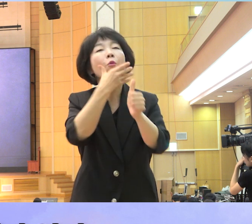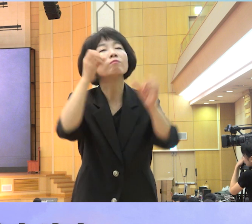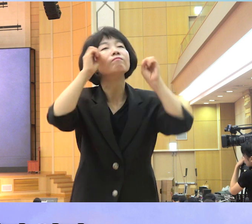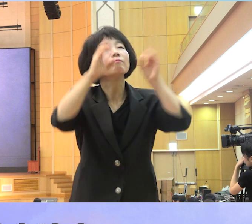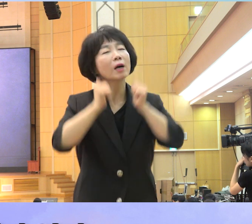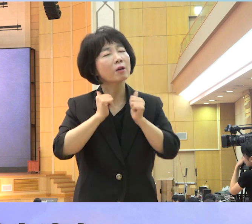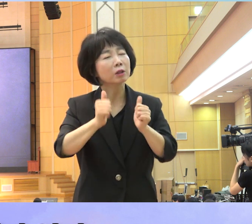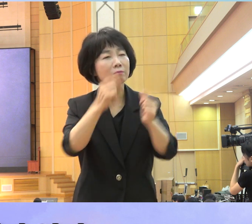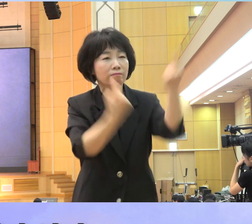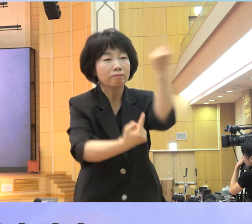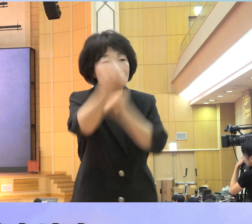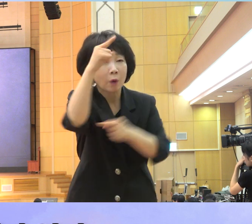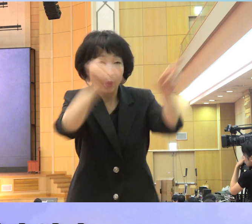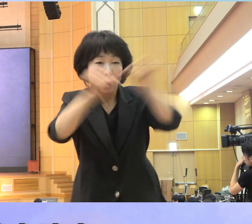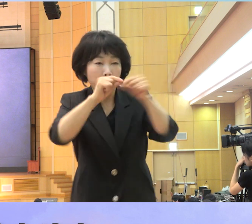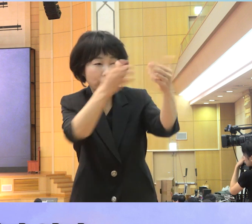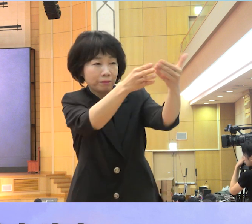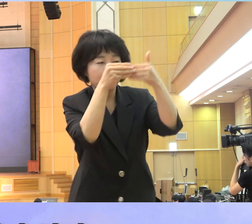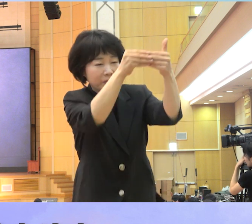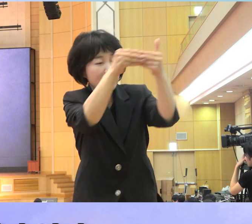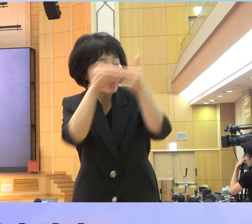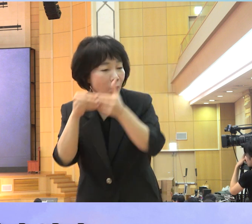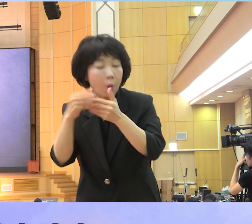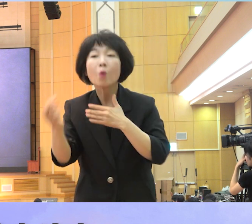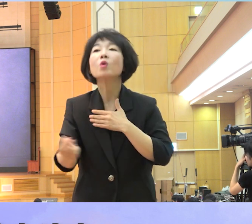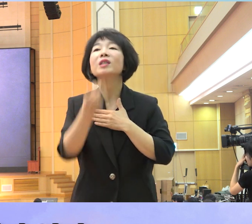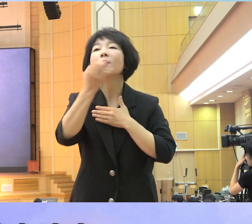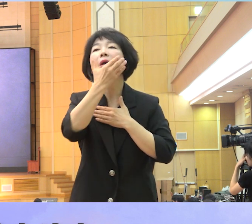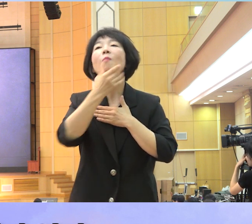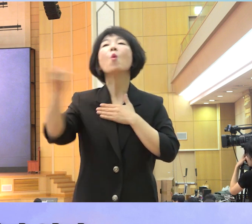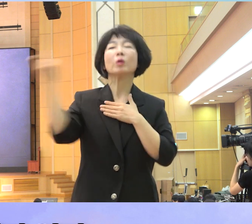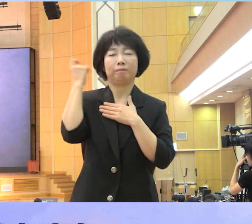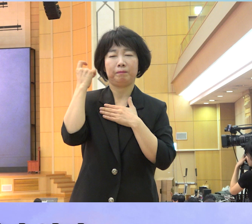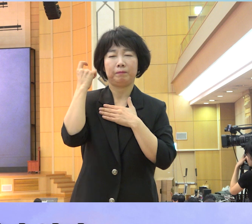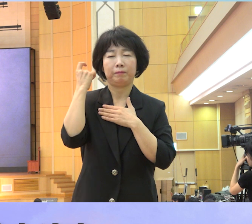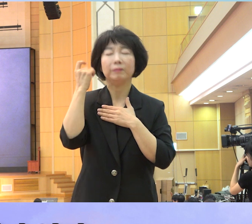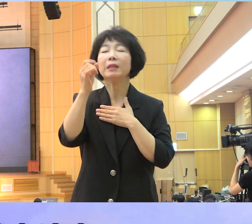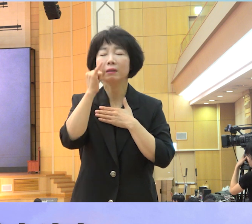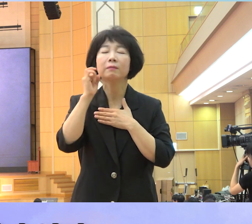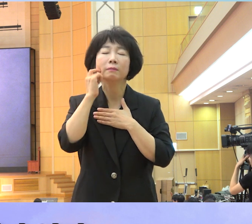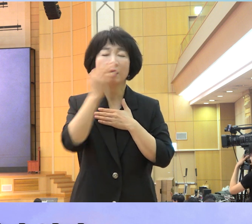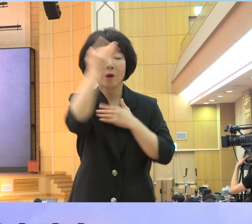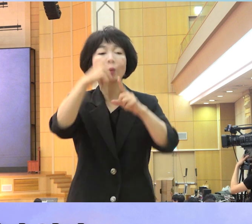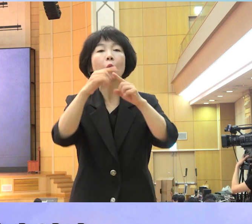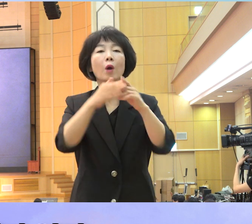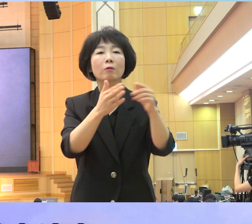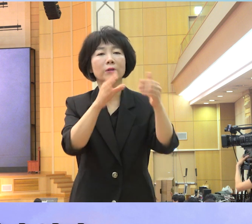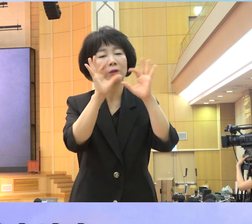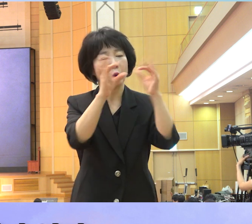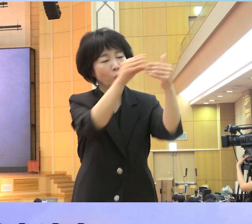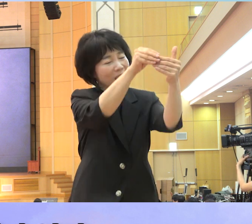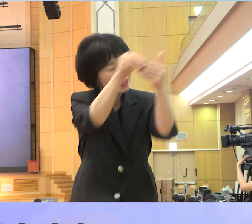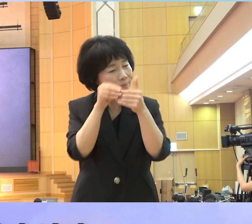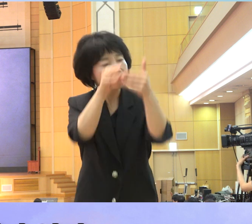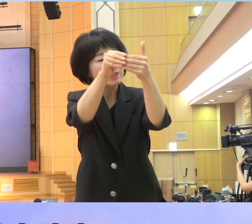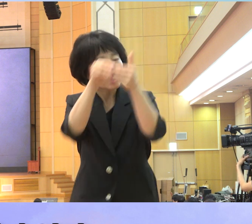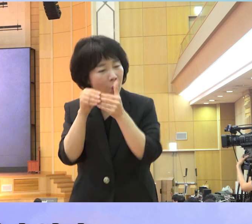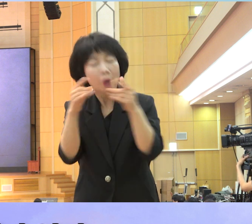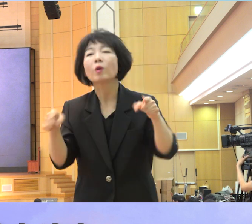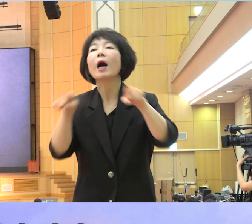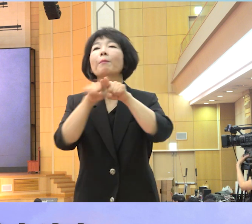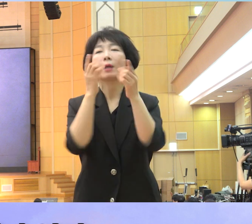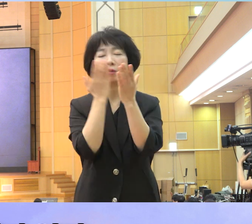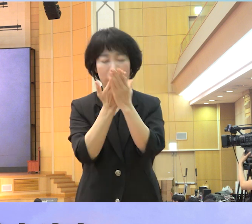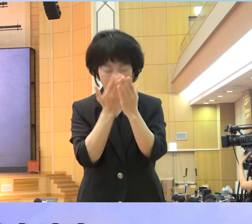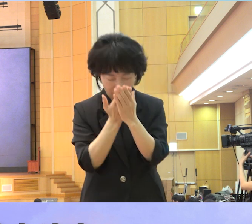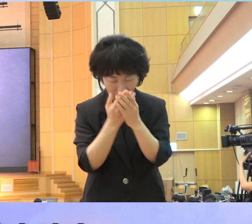전가하며 많은 영혼들을 전도할 때에 생명의 복음이 있는 아름다운 성전으로 이끌 수 있도록 함께하여